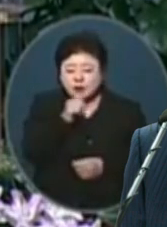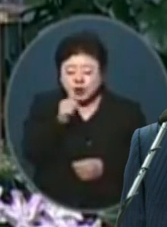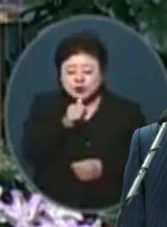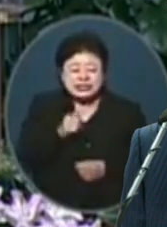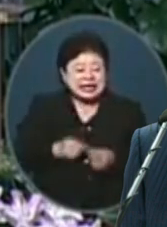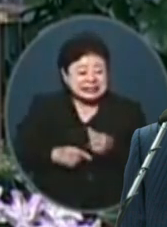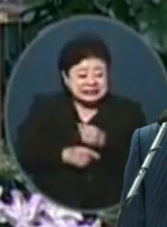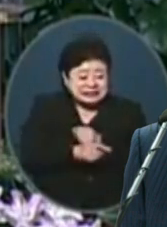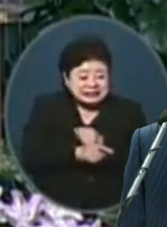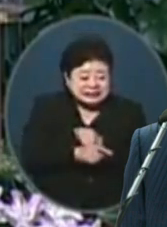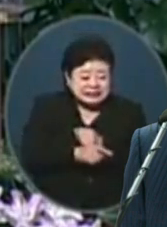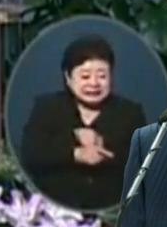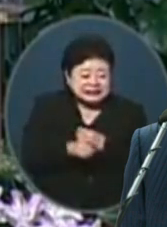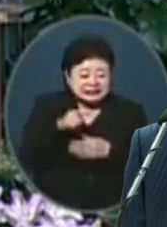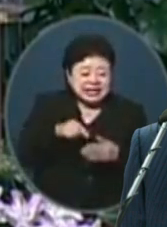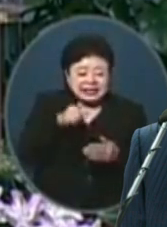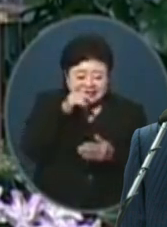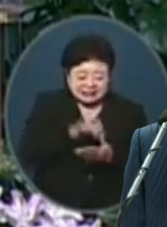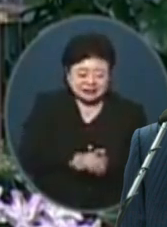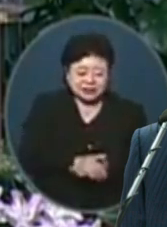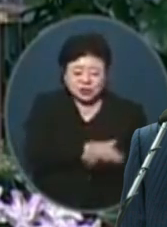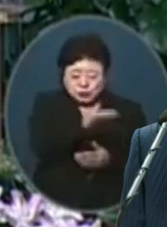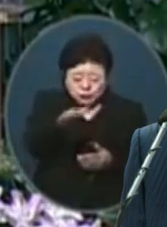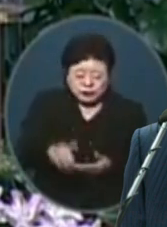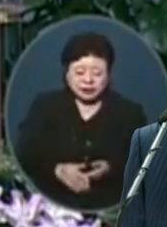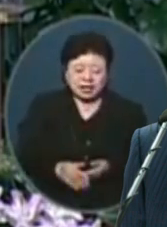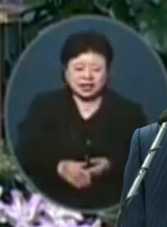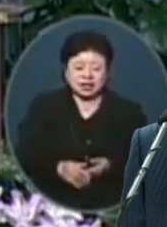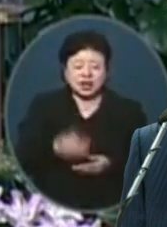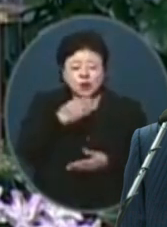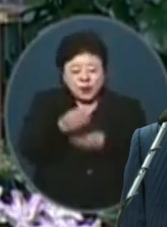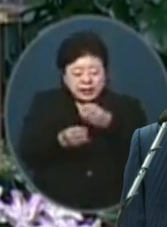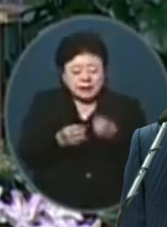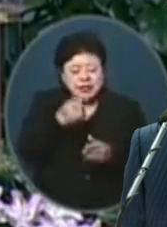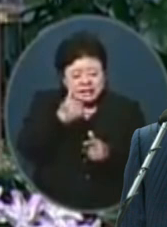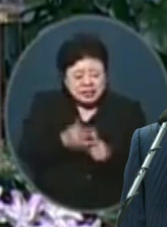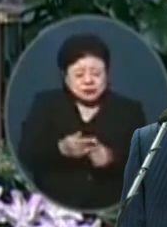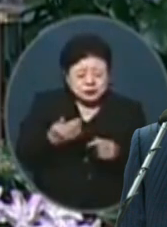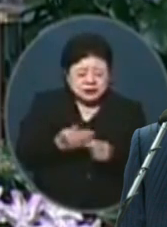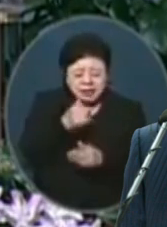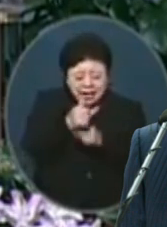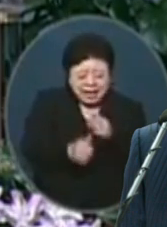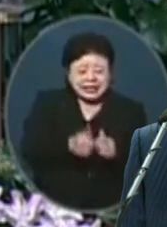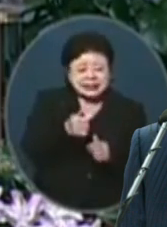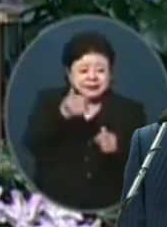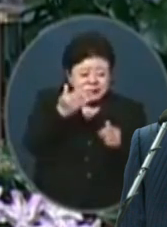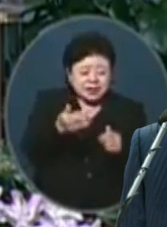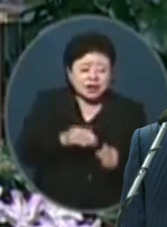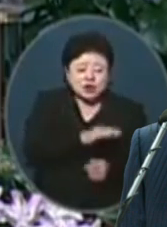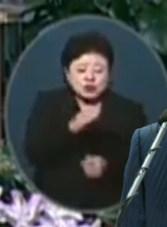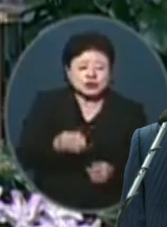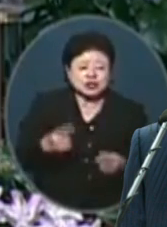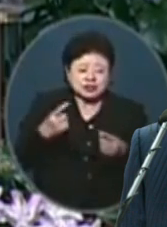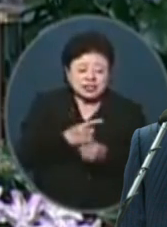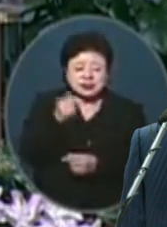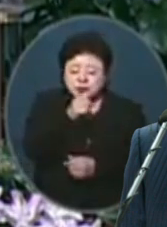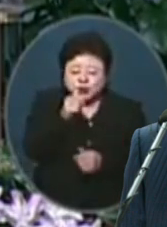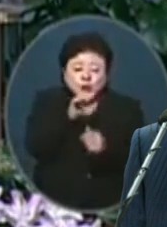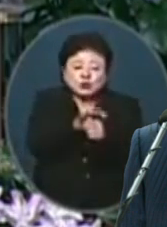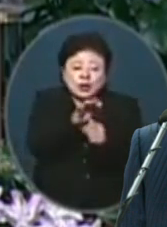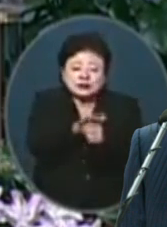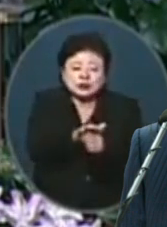뜻이 그 안에 있는 것입니다. 우리가 회개하면 예수님께서 하나님 앞에 우리를 변호해